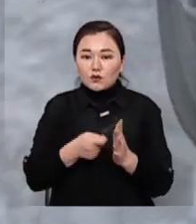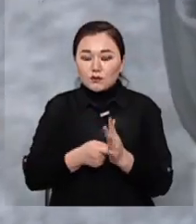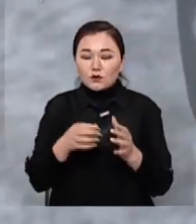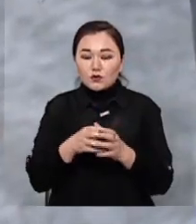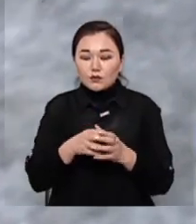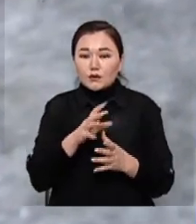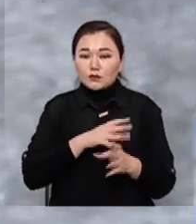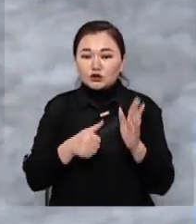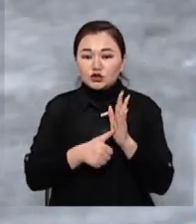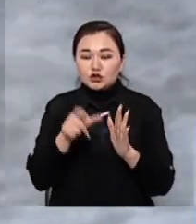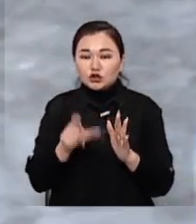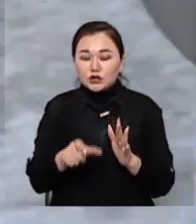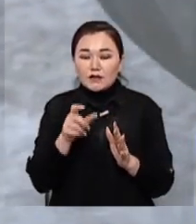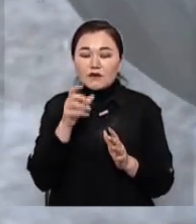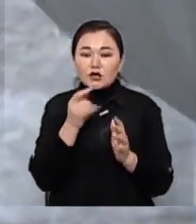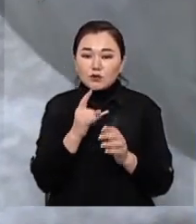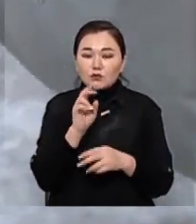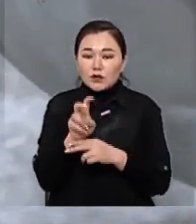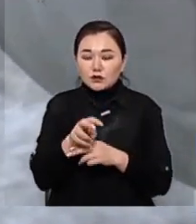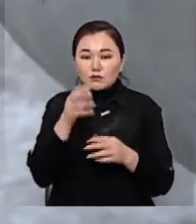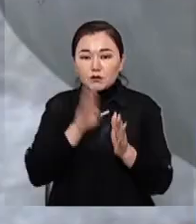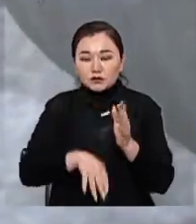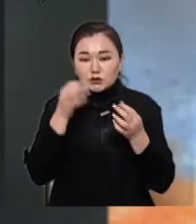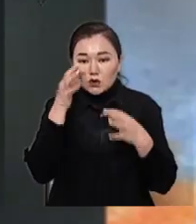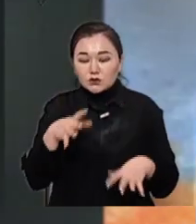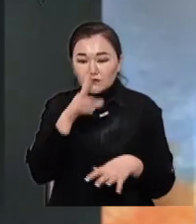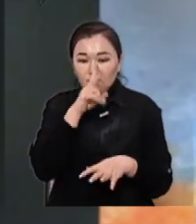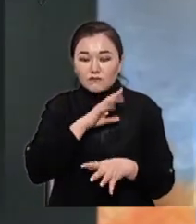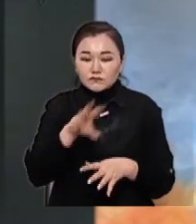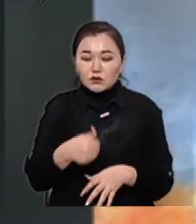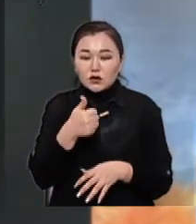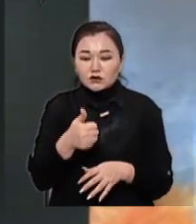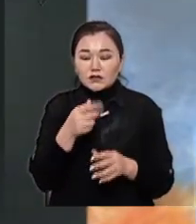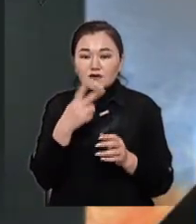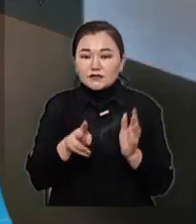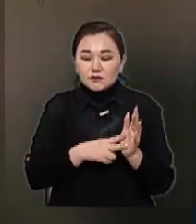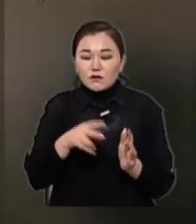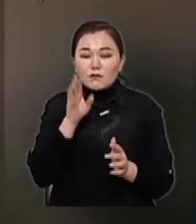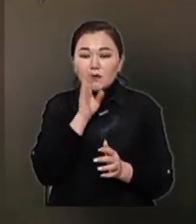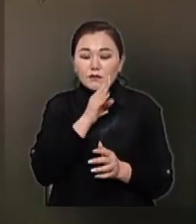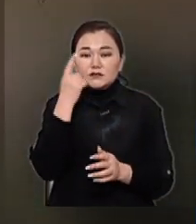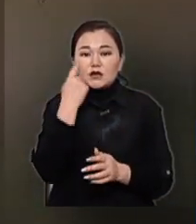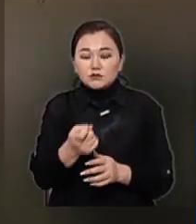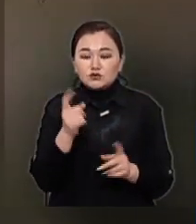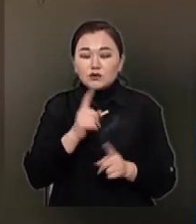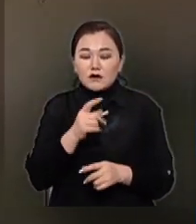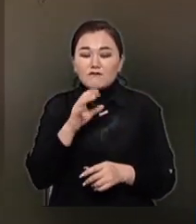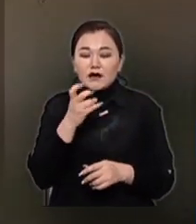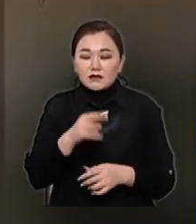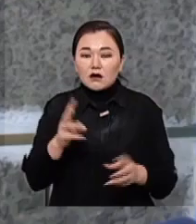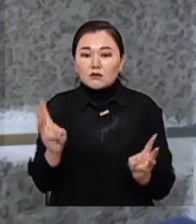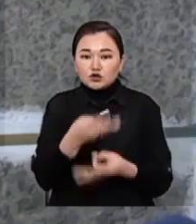группе было 6 человек. Ребенок ходил туда без слез. 2 месяца все было хорошо. Но 27 января маме по телефону сообщили, что Ваня